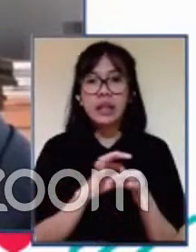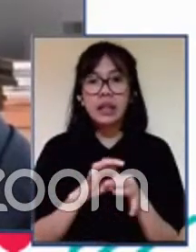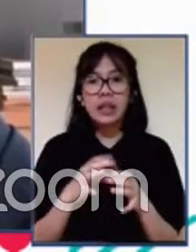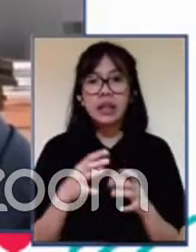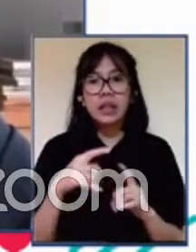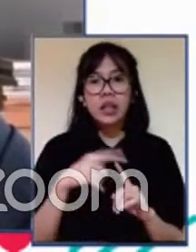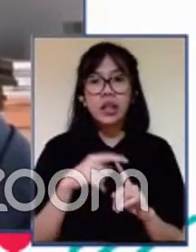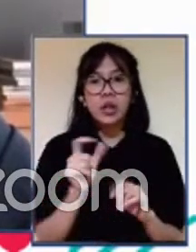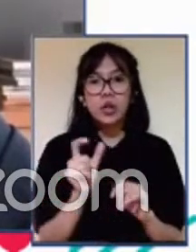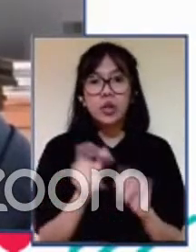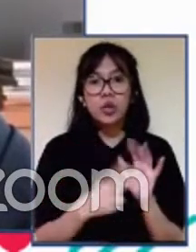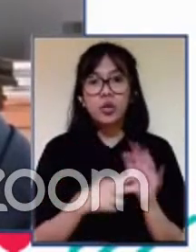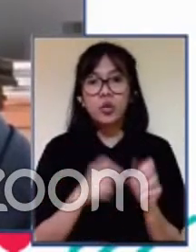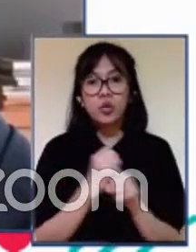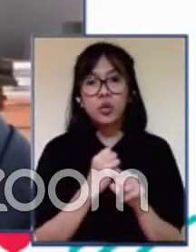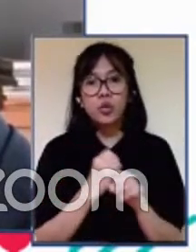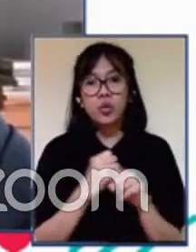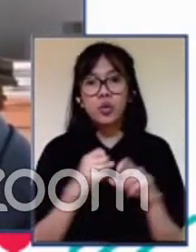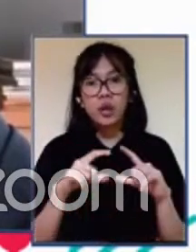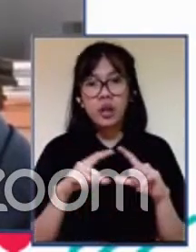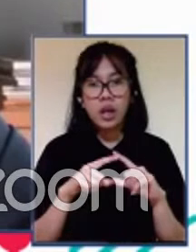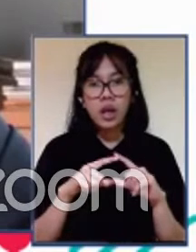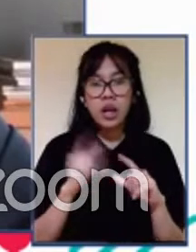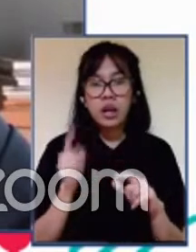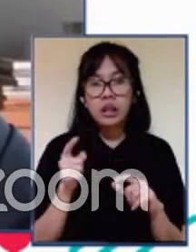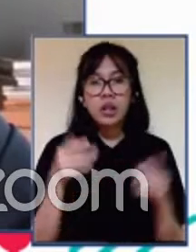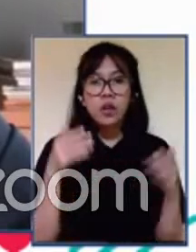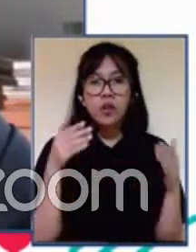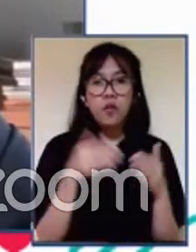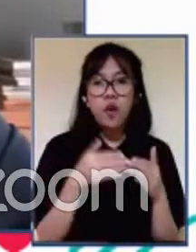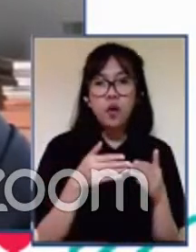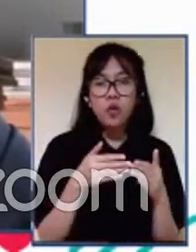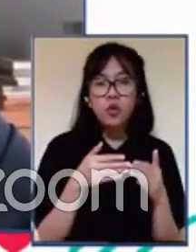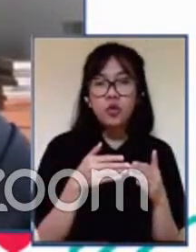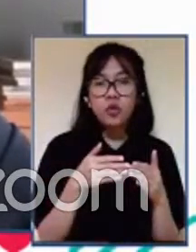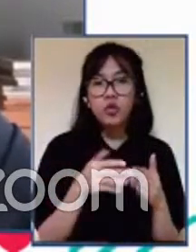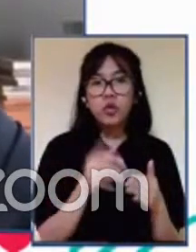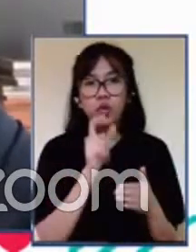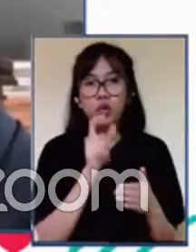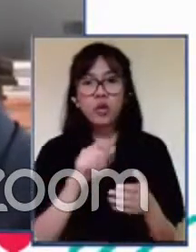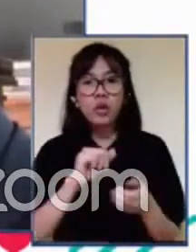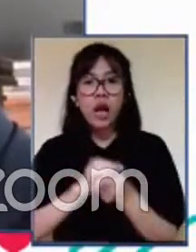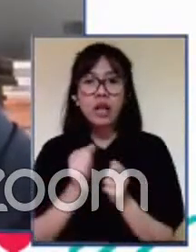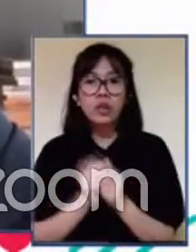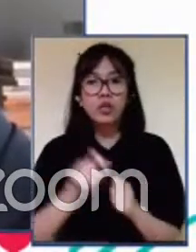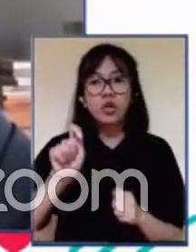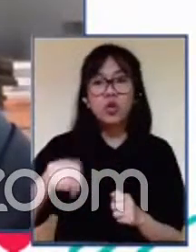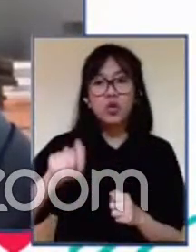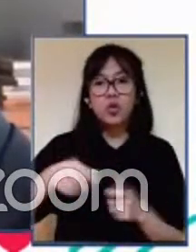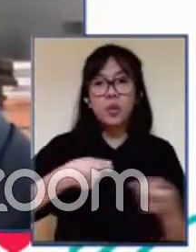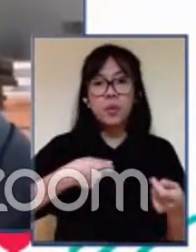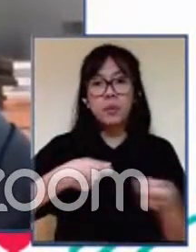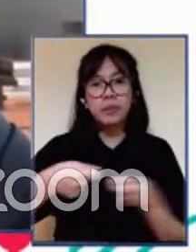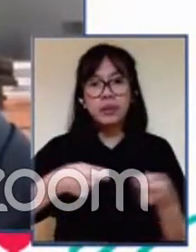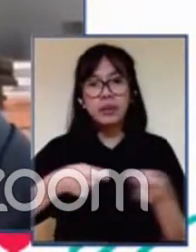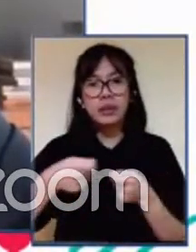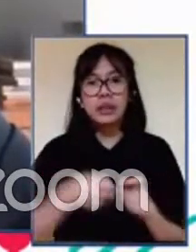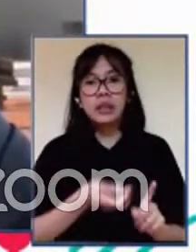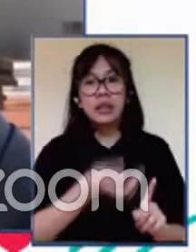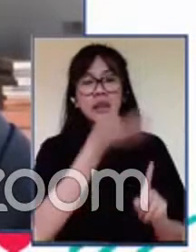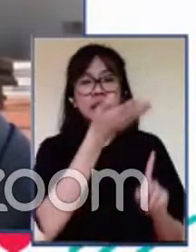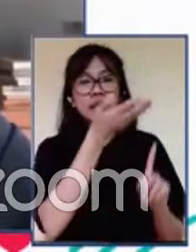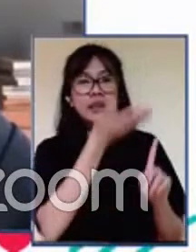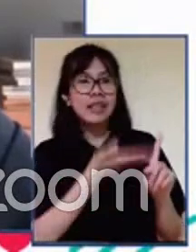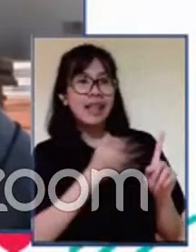memiliki spesialis sebagai litigator untuk kasus-kasus hukum bisnis. Nah, beliau adalah